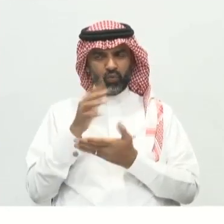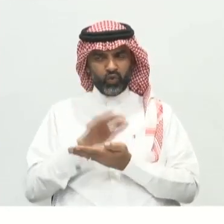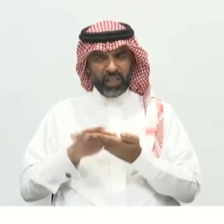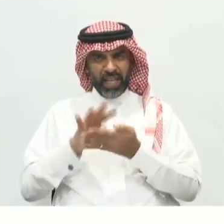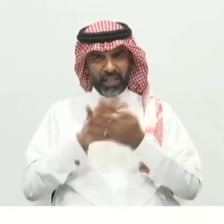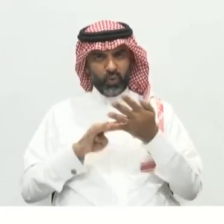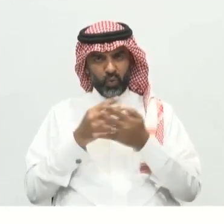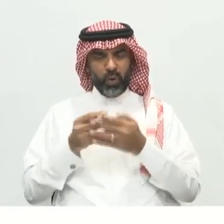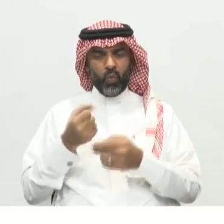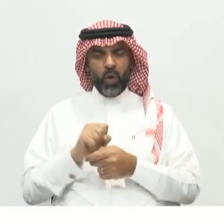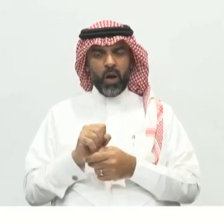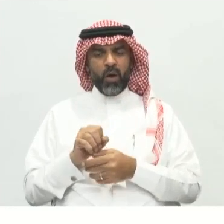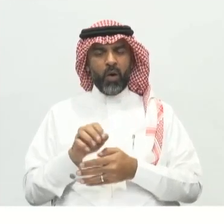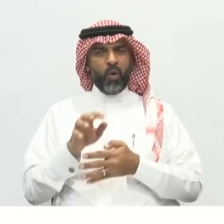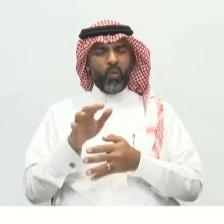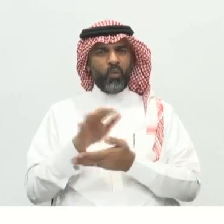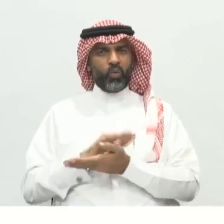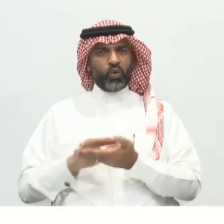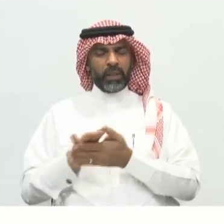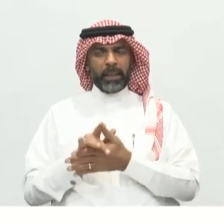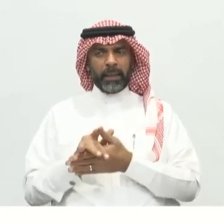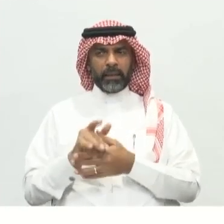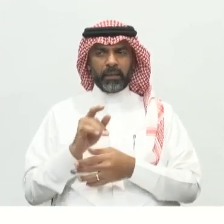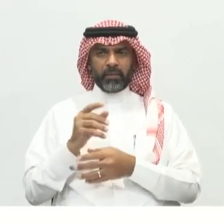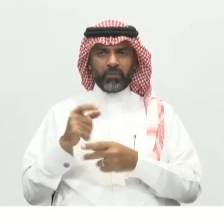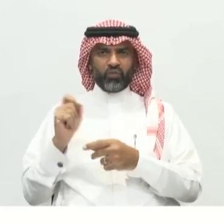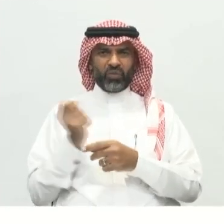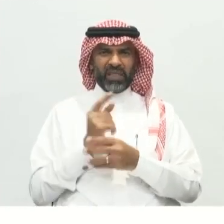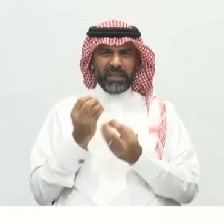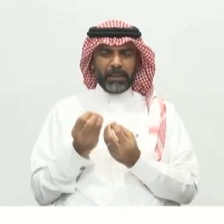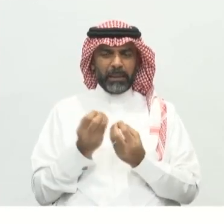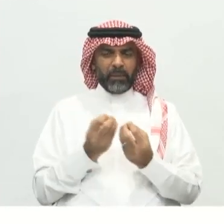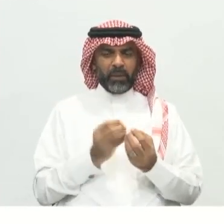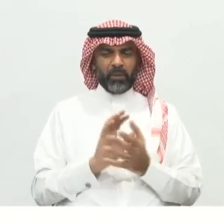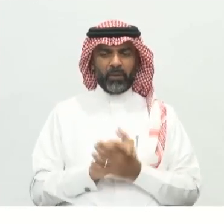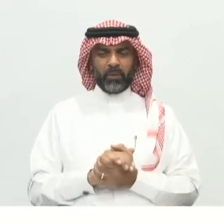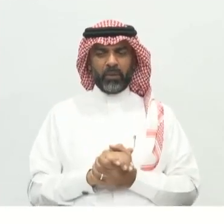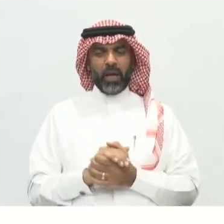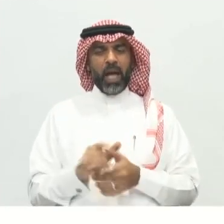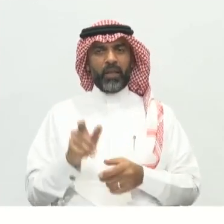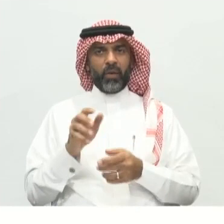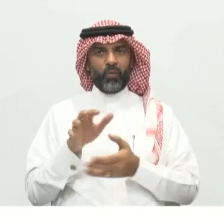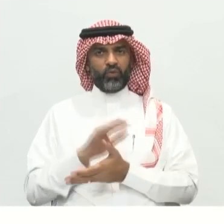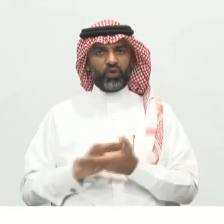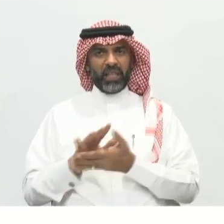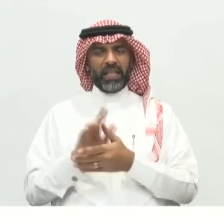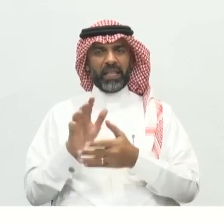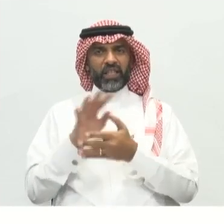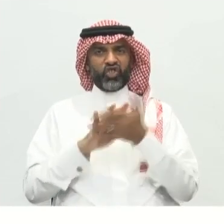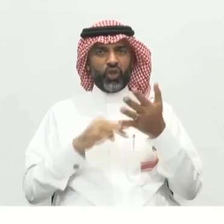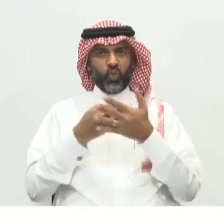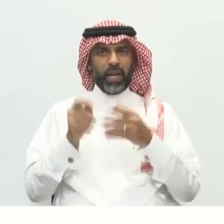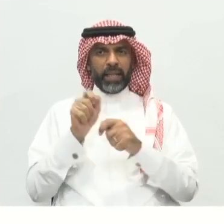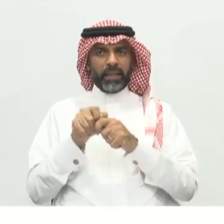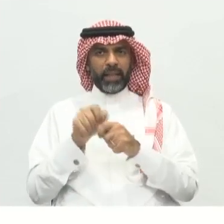على مشكله التباطؤ الموزون للاله الواحده تعرفنا على مشكله جدوله الانتاج حسب الطلب